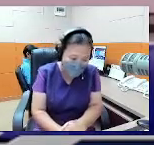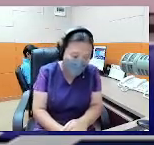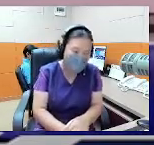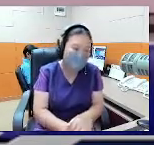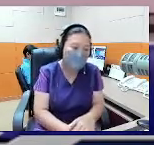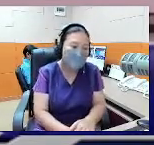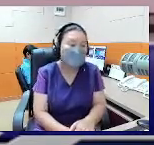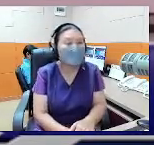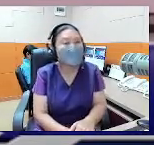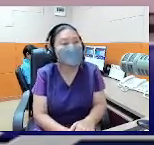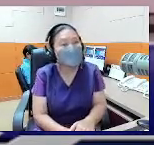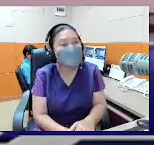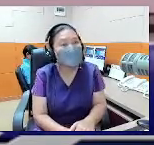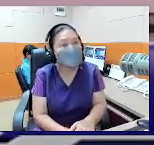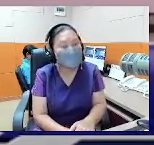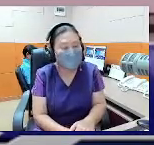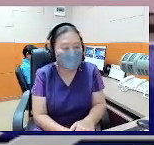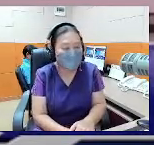075นะคะ